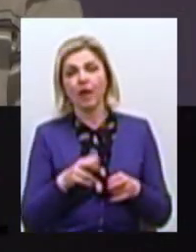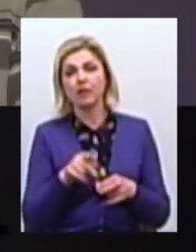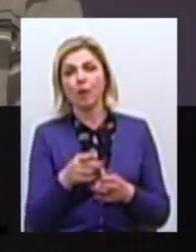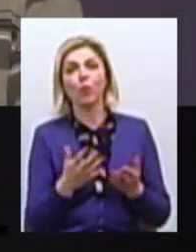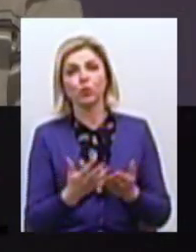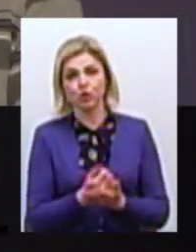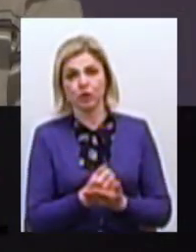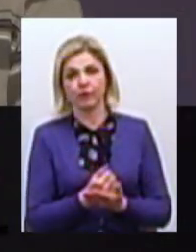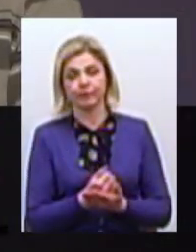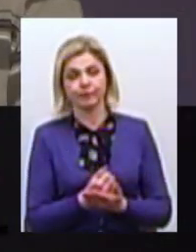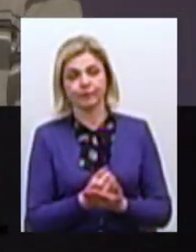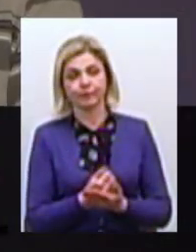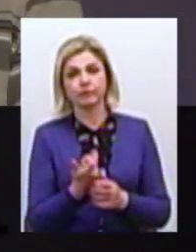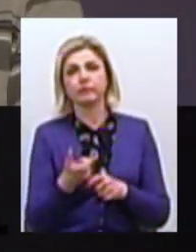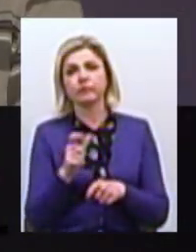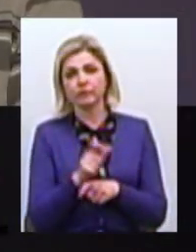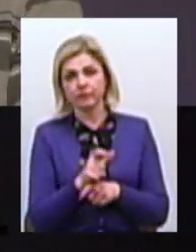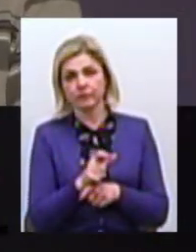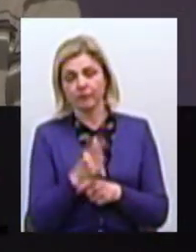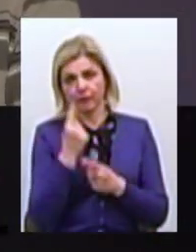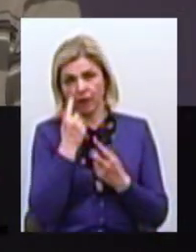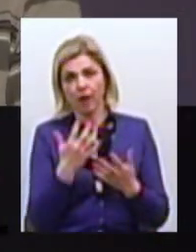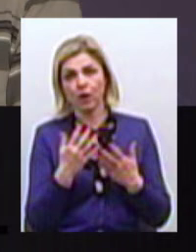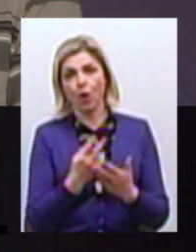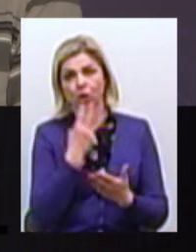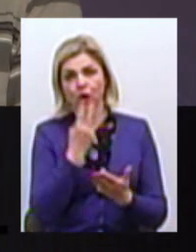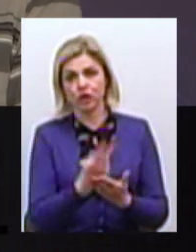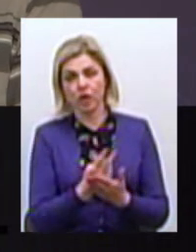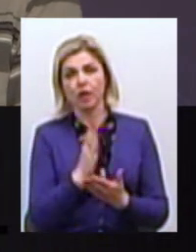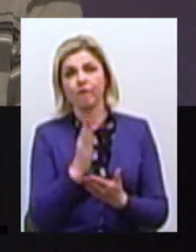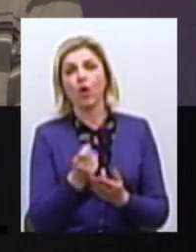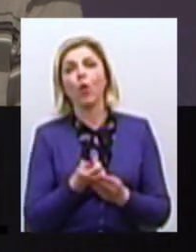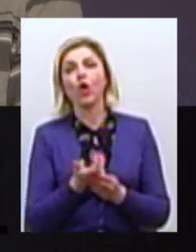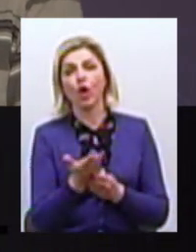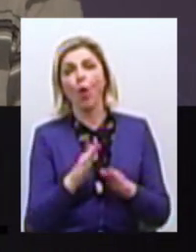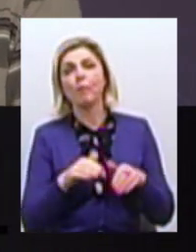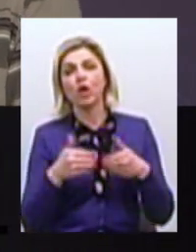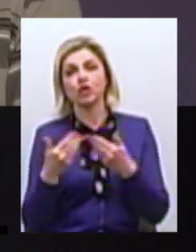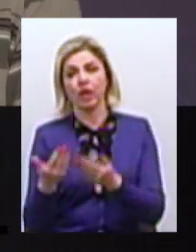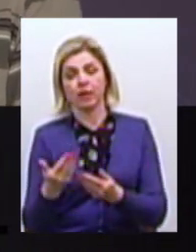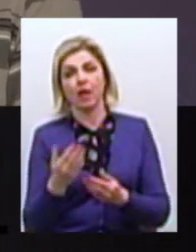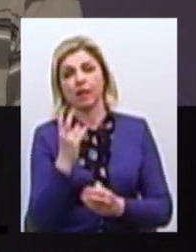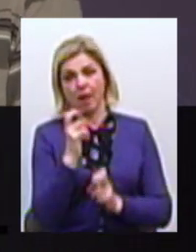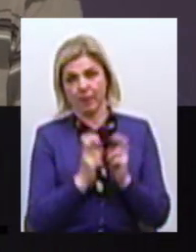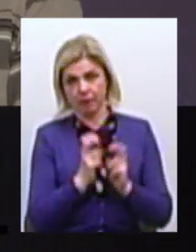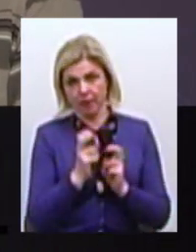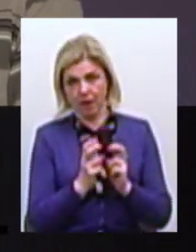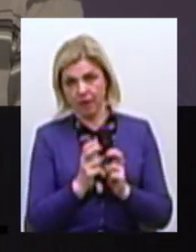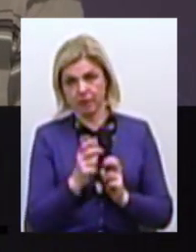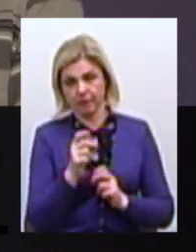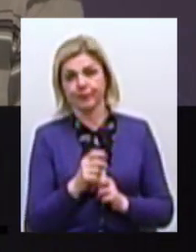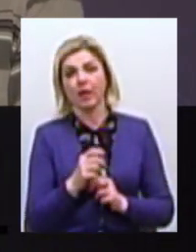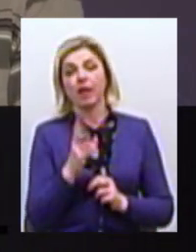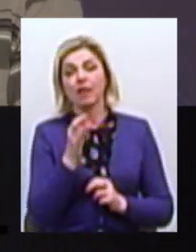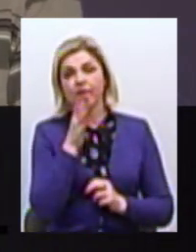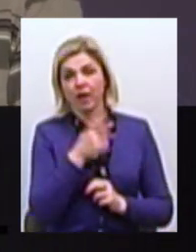получило наиболее яркое отражение в количестве обращений граждан на предприятие. На момент, как мы приняли это